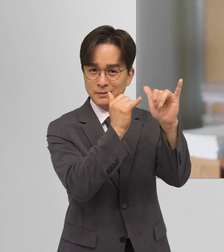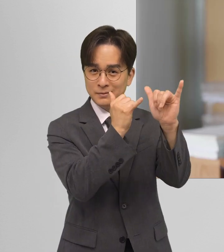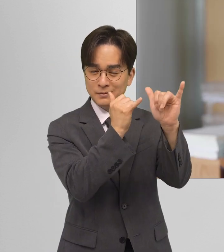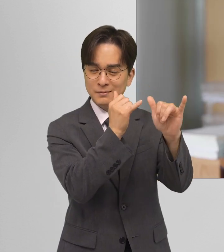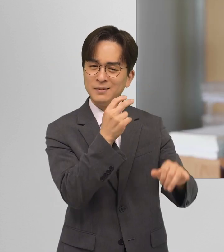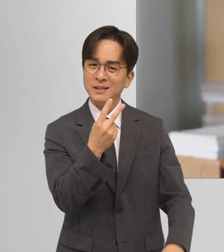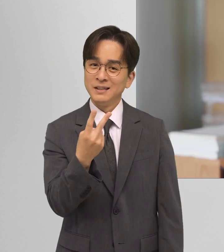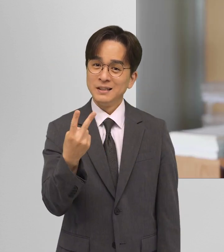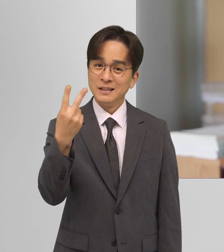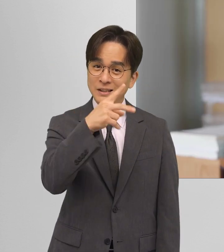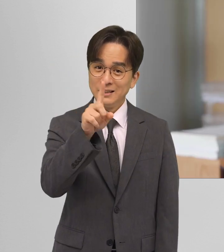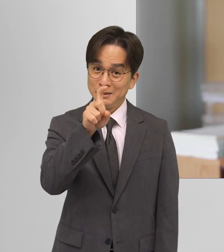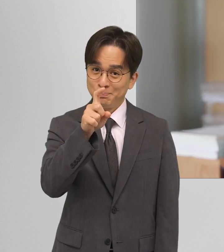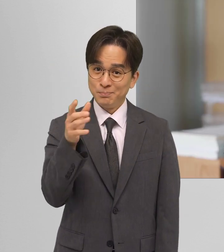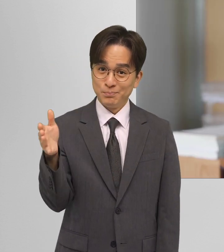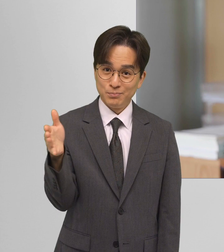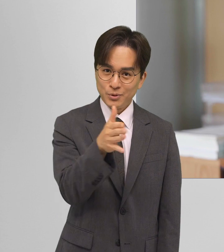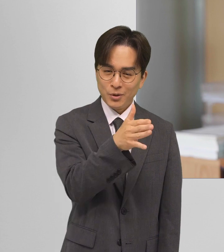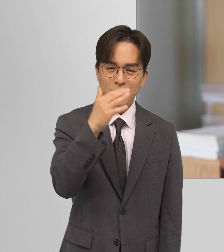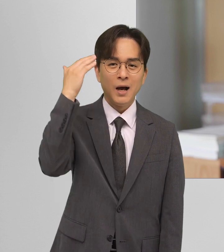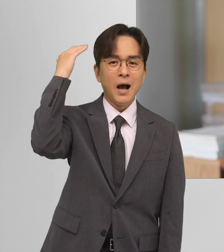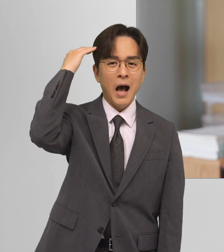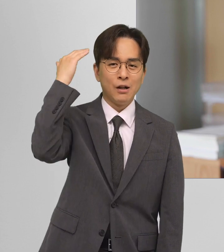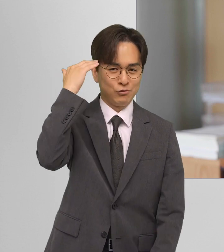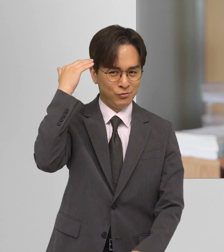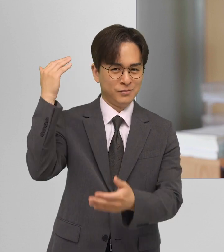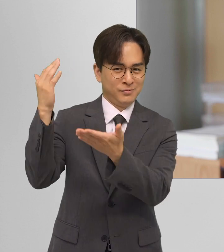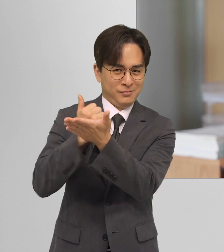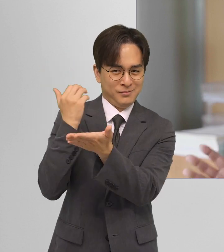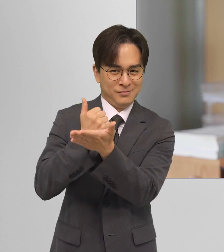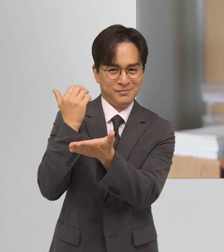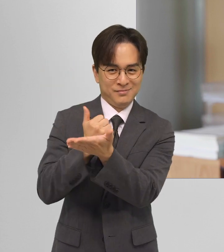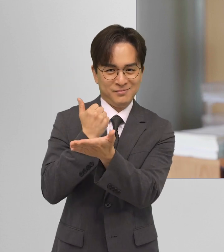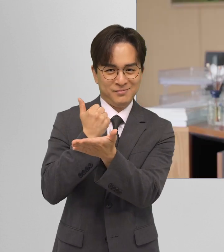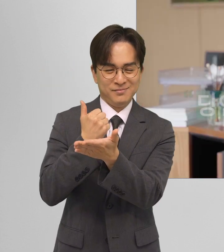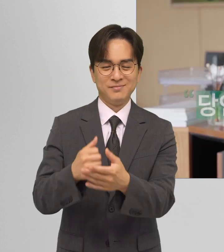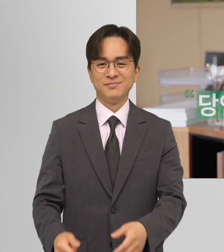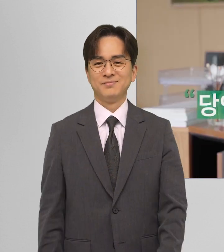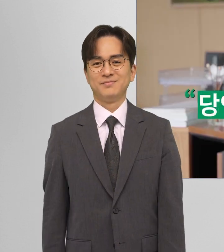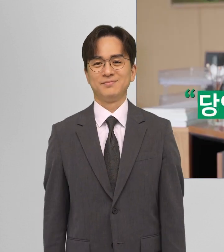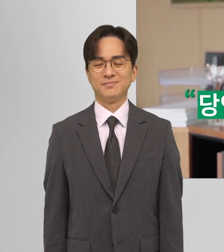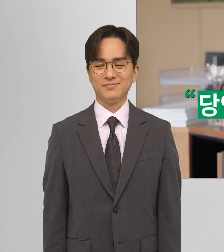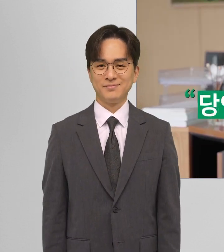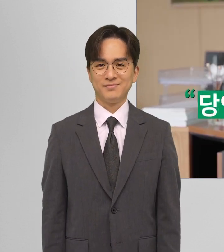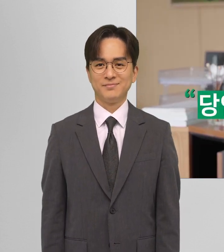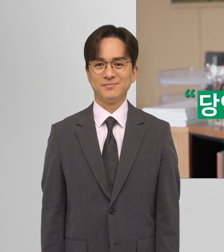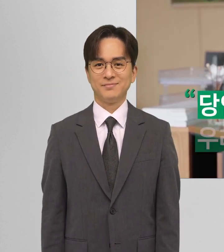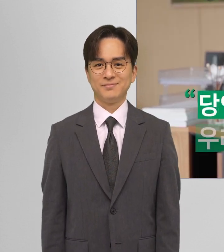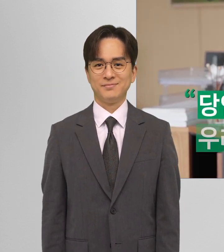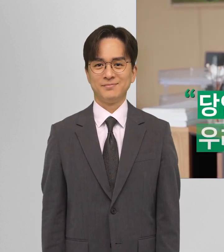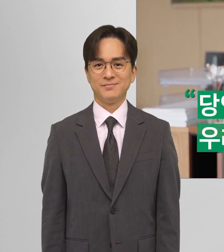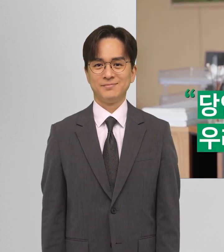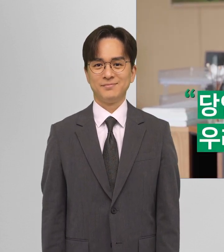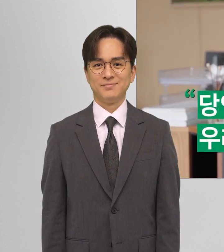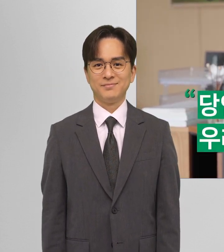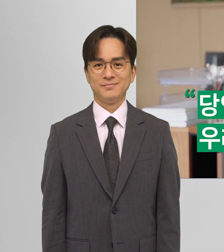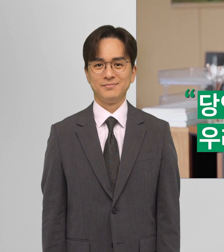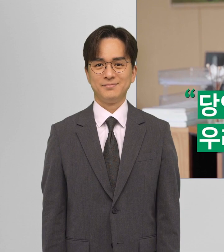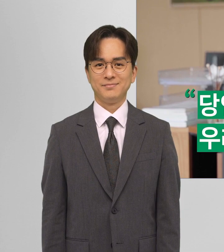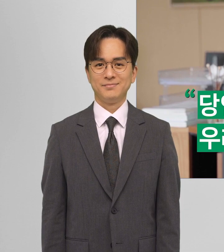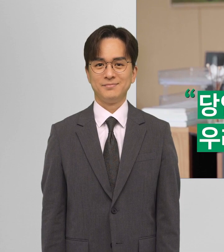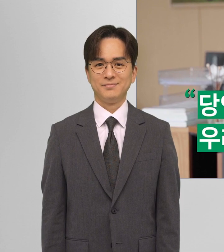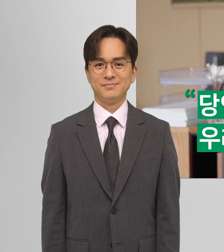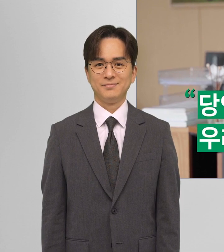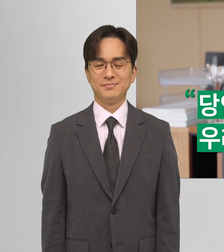생각에 한 2010년서부터 이 통계를 따로 내보면은 당연히 우리나라가 지금 세계